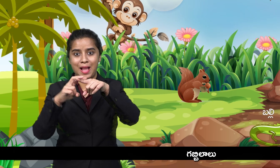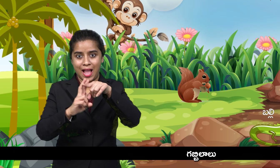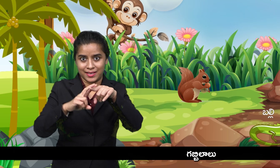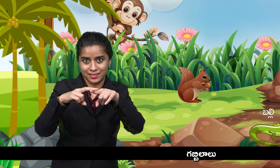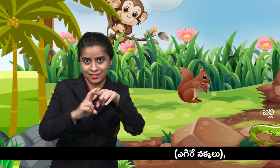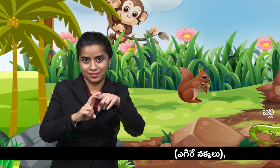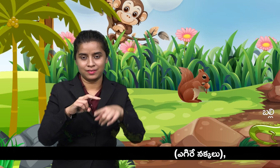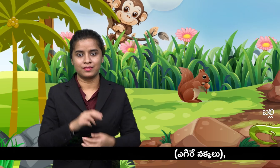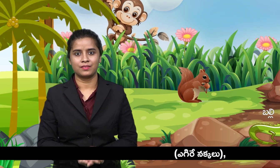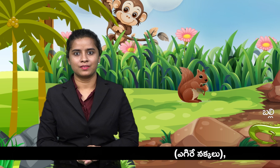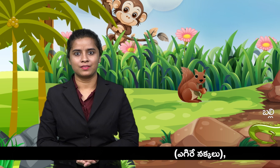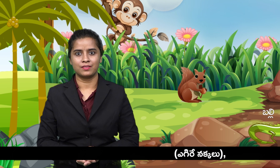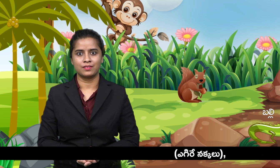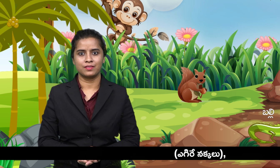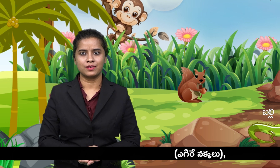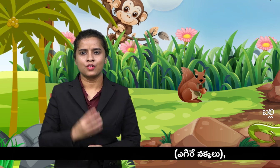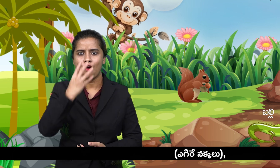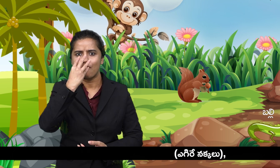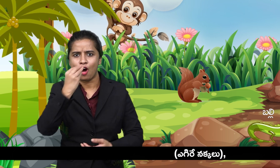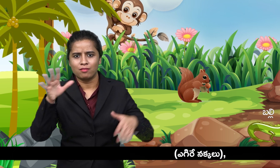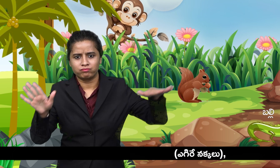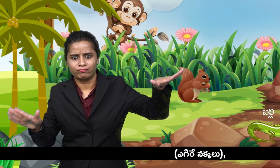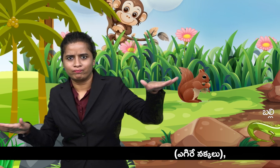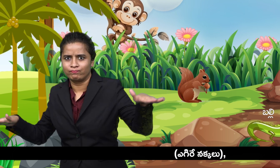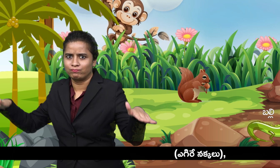గబ్బిలాలు అంటే ఎగిరే నక్కలు,